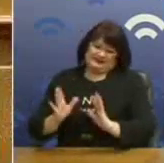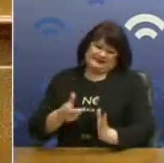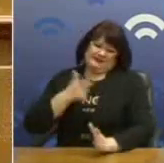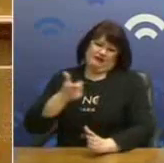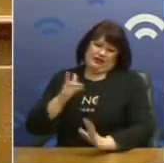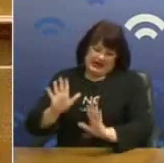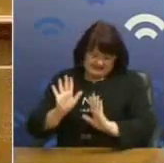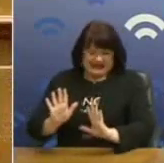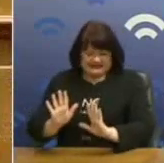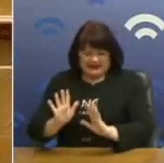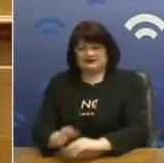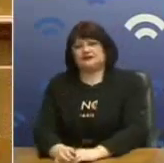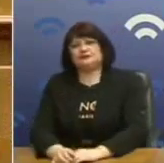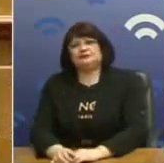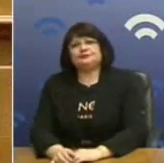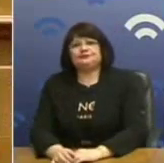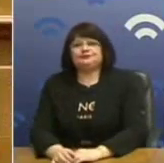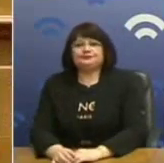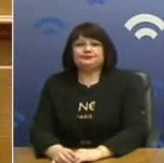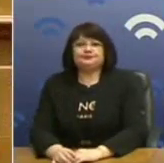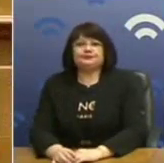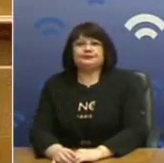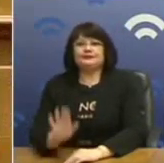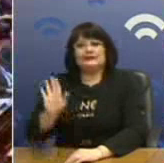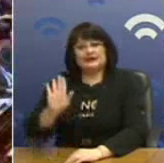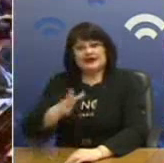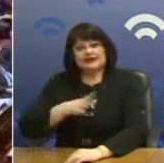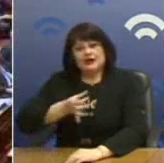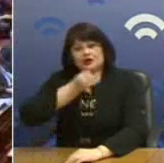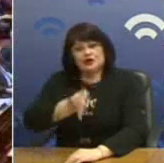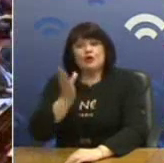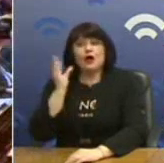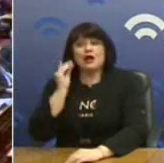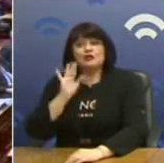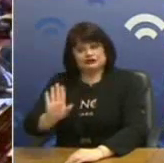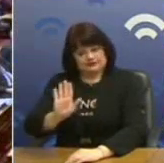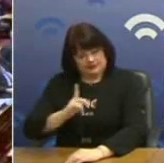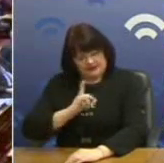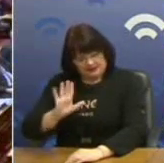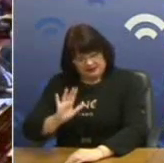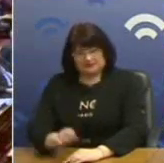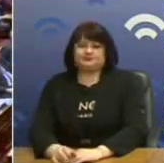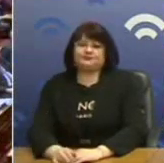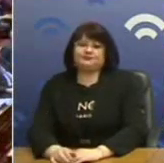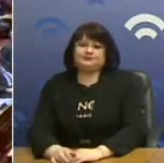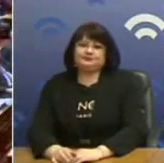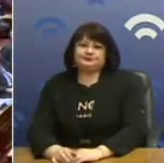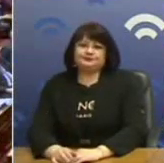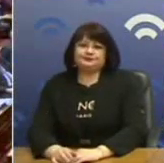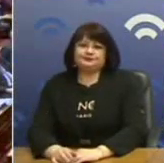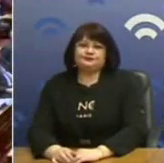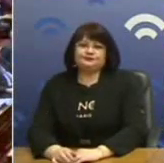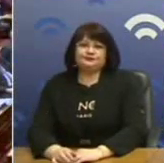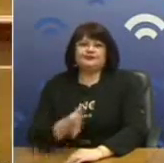εντάξει. Ακούστε όμως αυτό που θέλω να πω. Ακούστε αυτό που θέλω να πω. Η Ιρλανδία